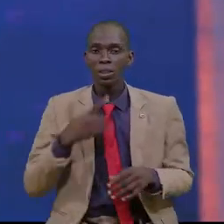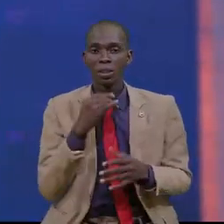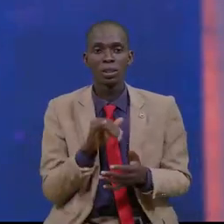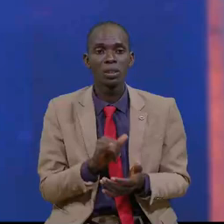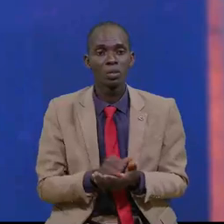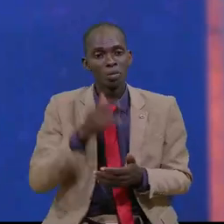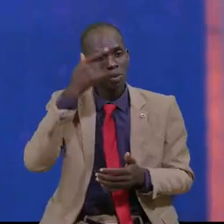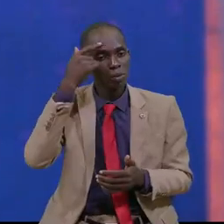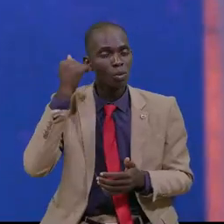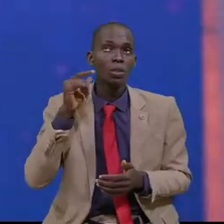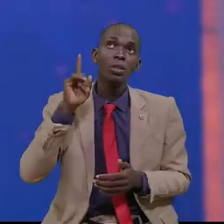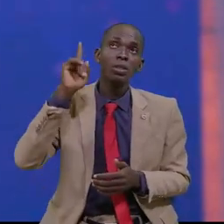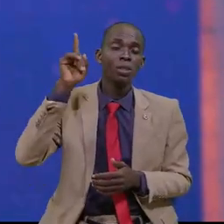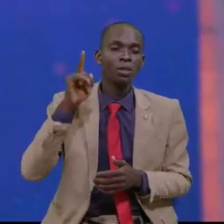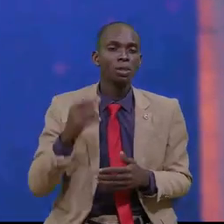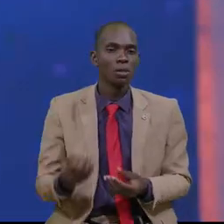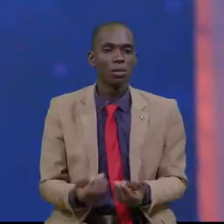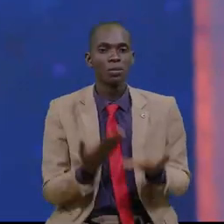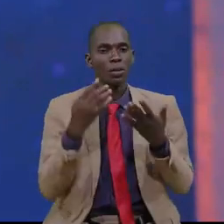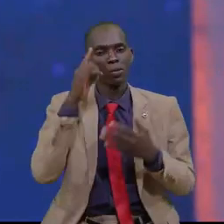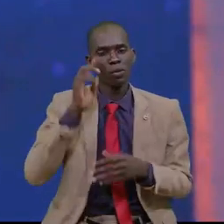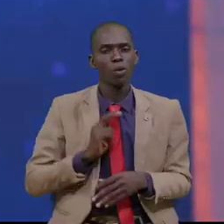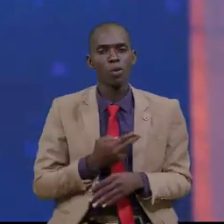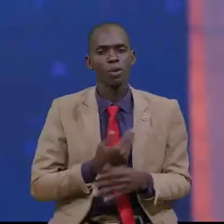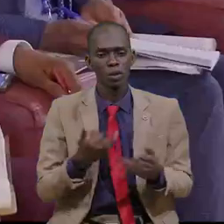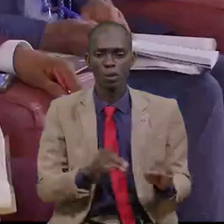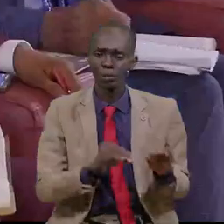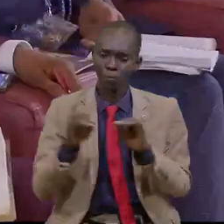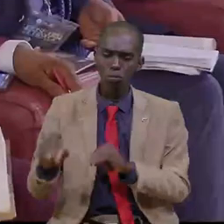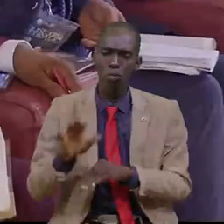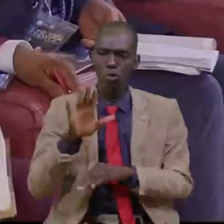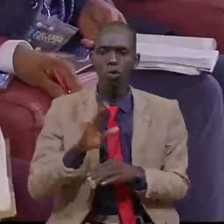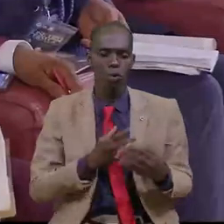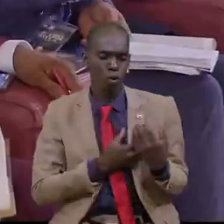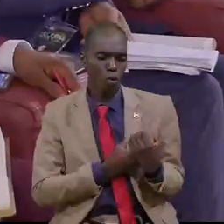qu'il s'est sacrifié pour nous, venez, placez votre confiance en cela.